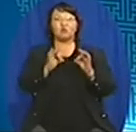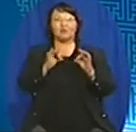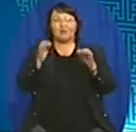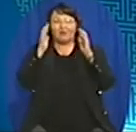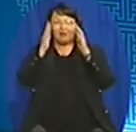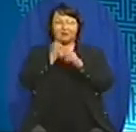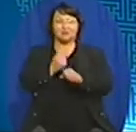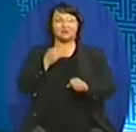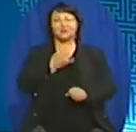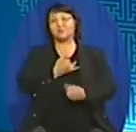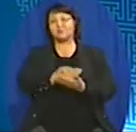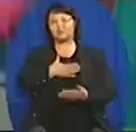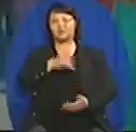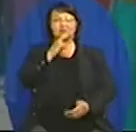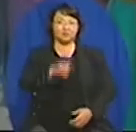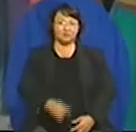байлаа.